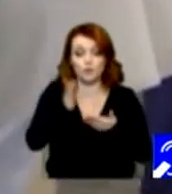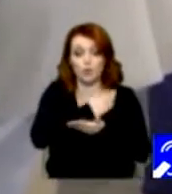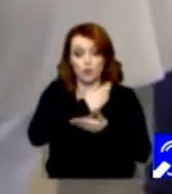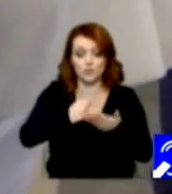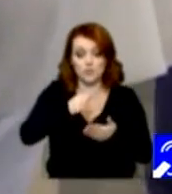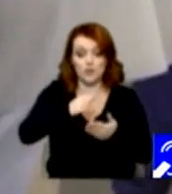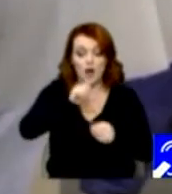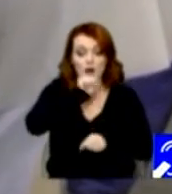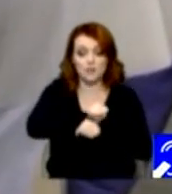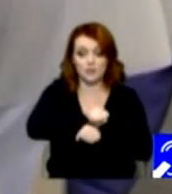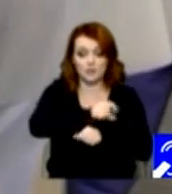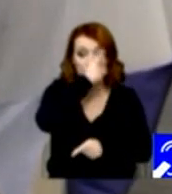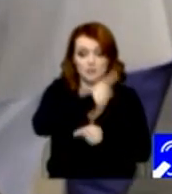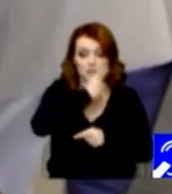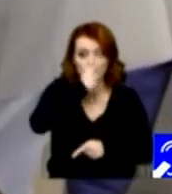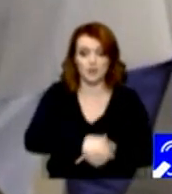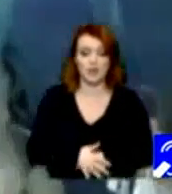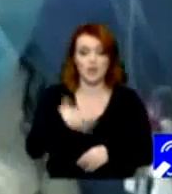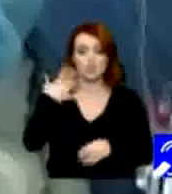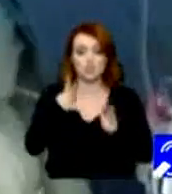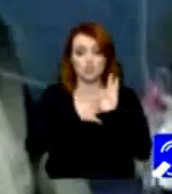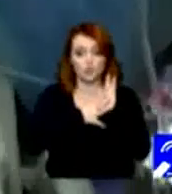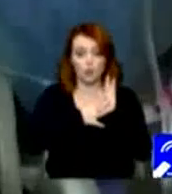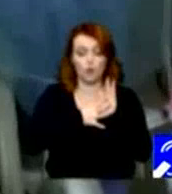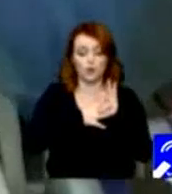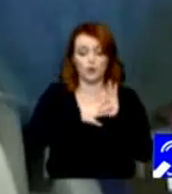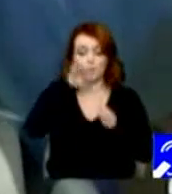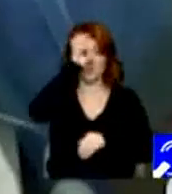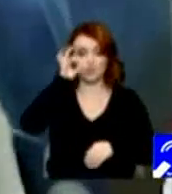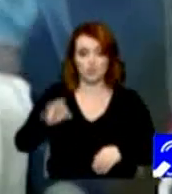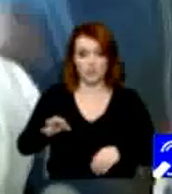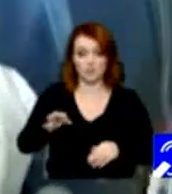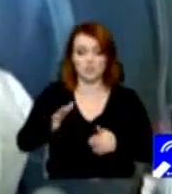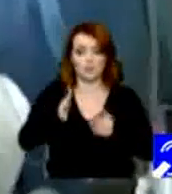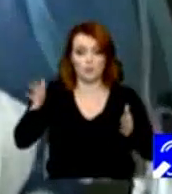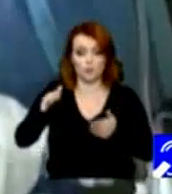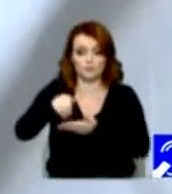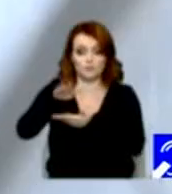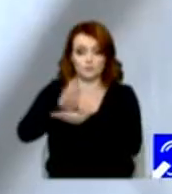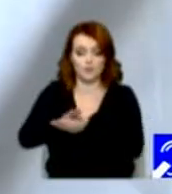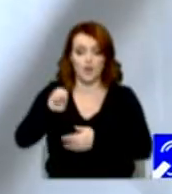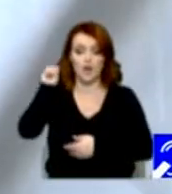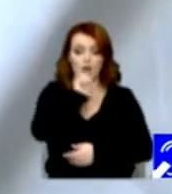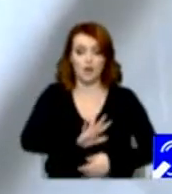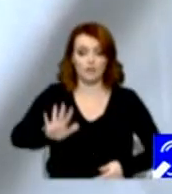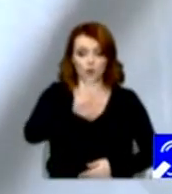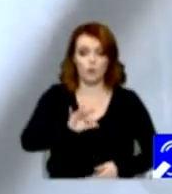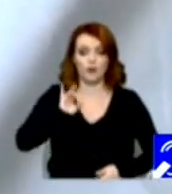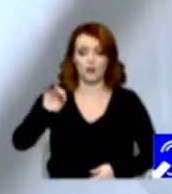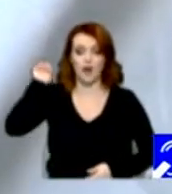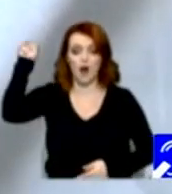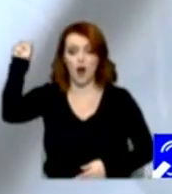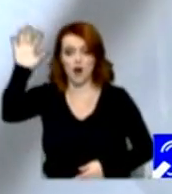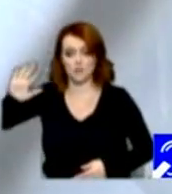îmbolnăviri la nivel Global ă 59% au fost raportate în regiunea pe Europa și Asia Centrală au și 48 de